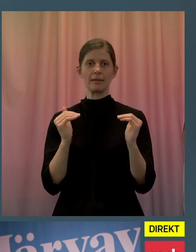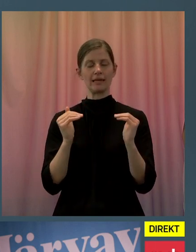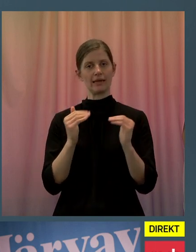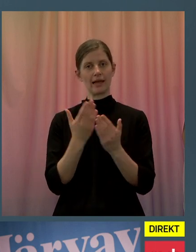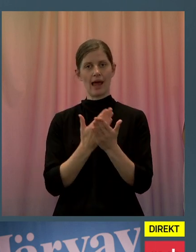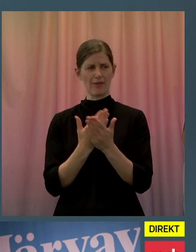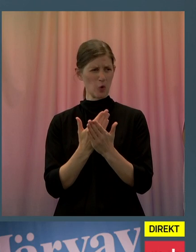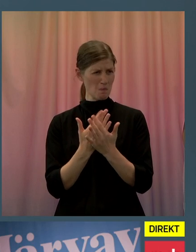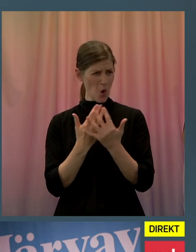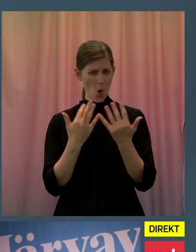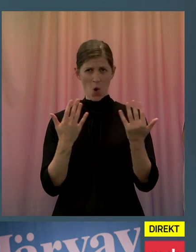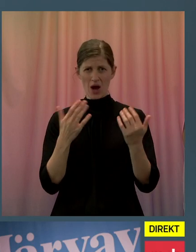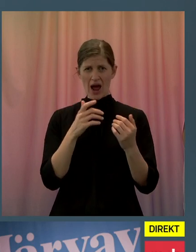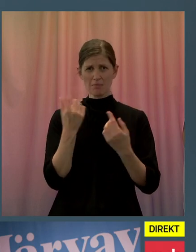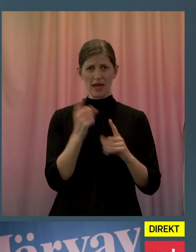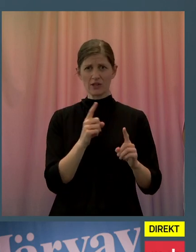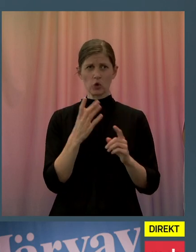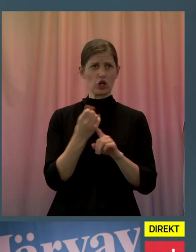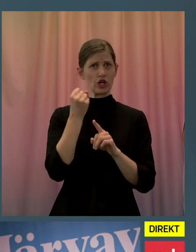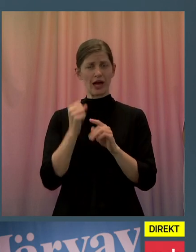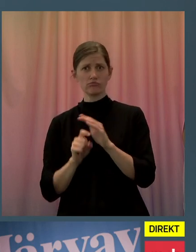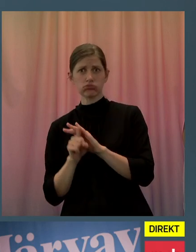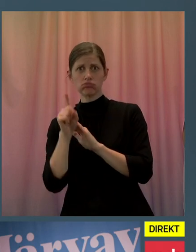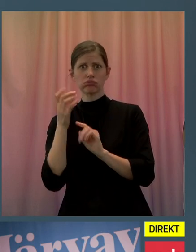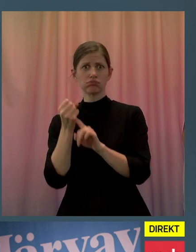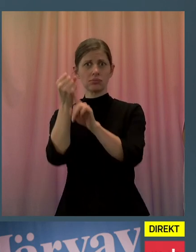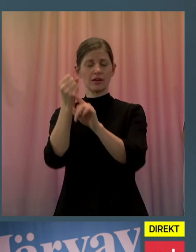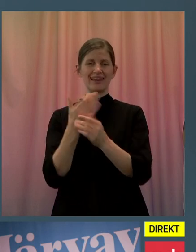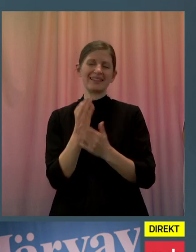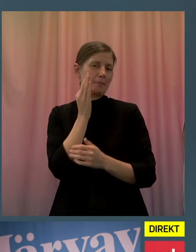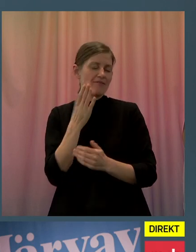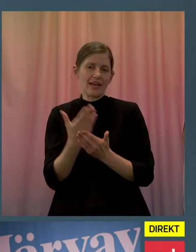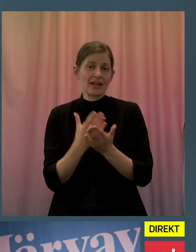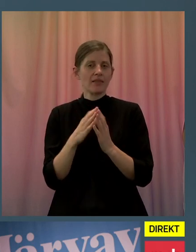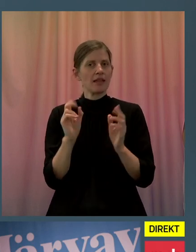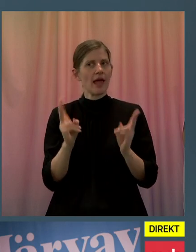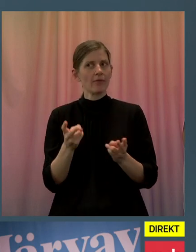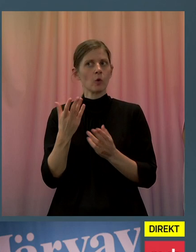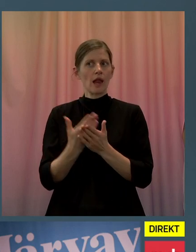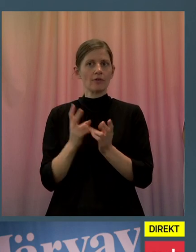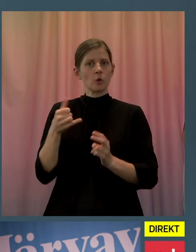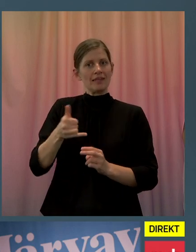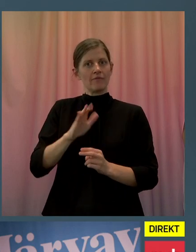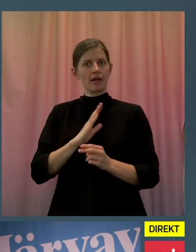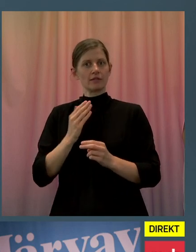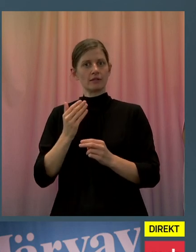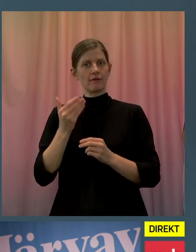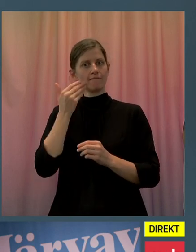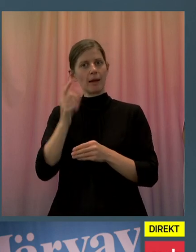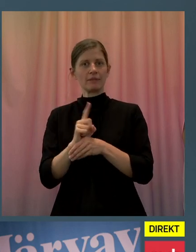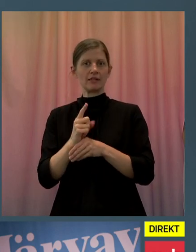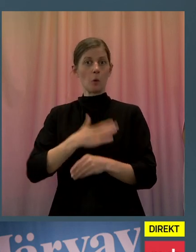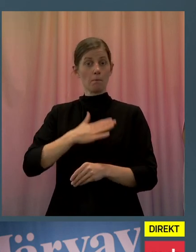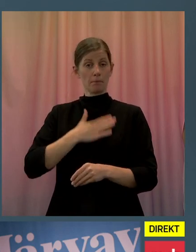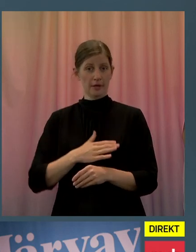miljoner klassresor. Inget perfekt land, men ett framtidsoptimistiskt land. Nu måste vi göra om